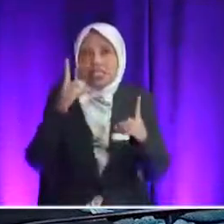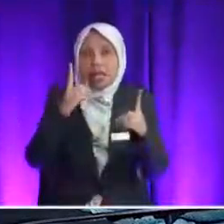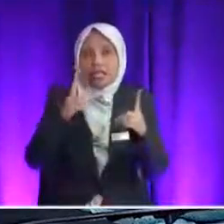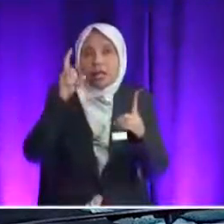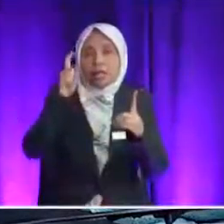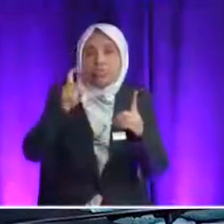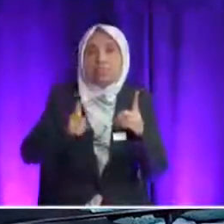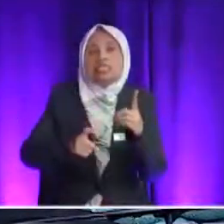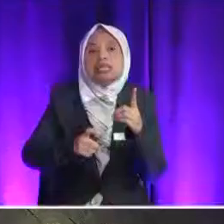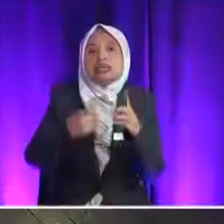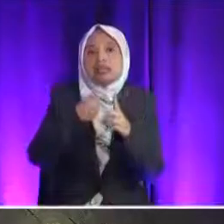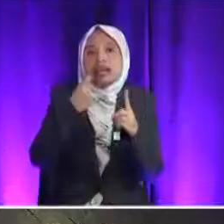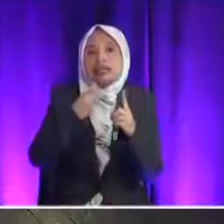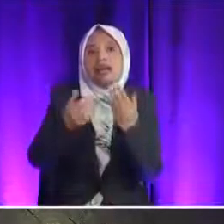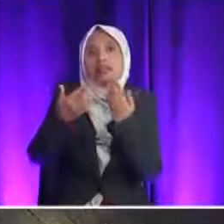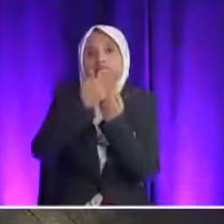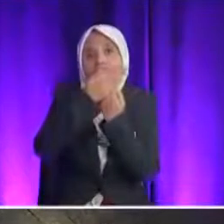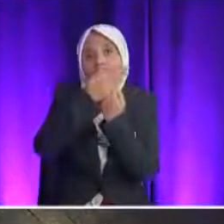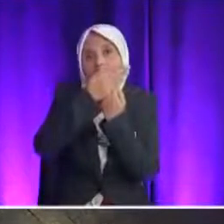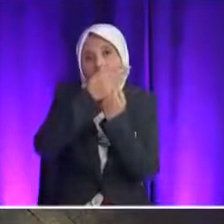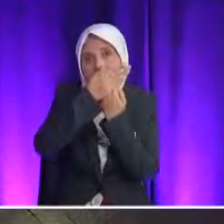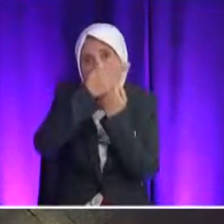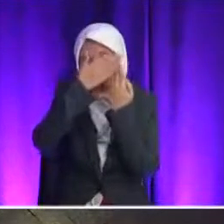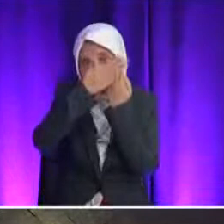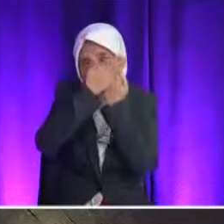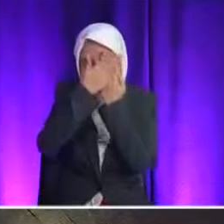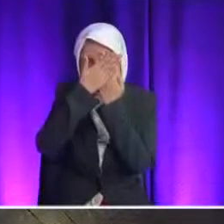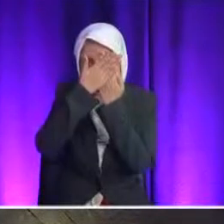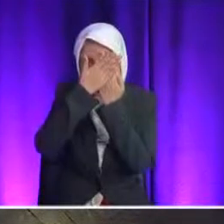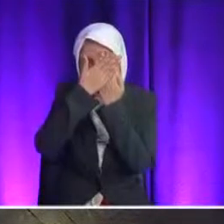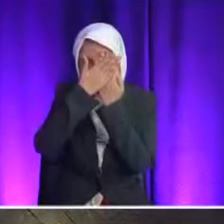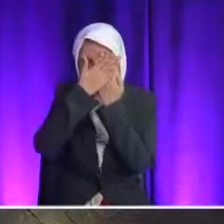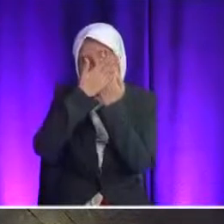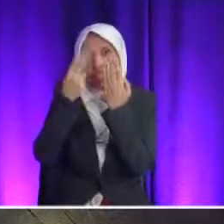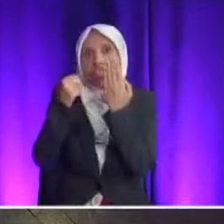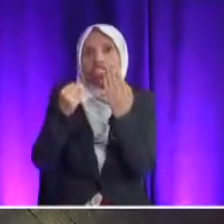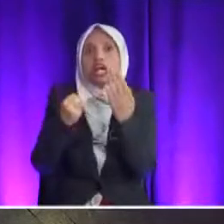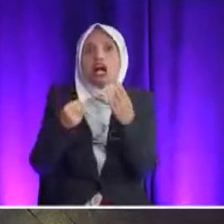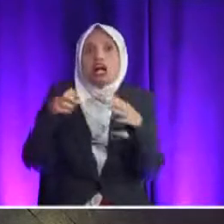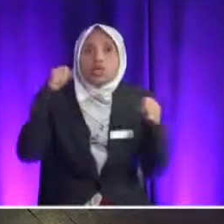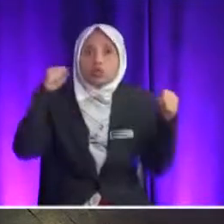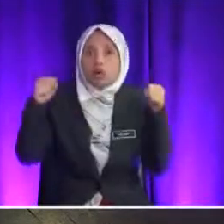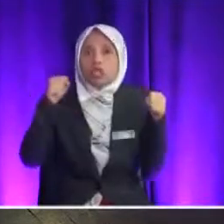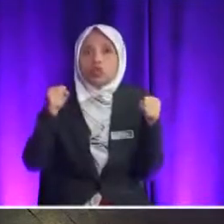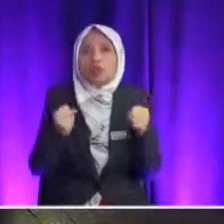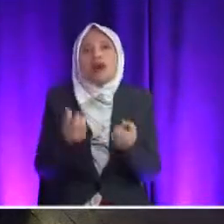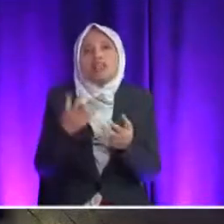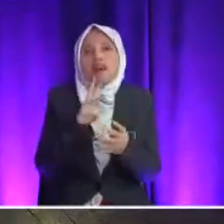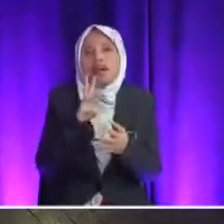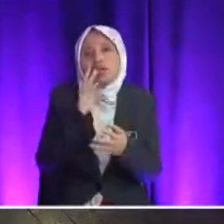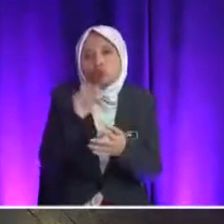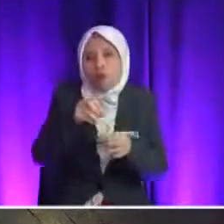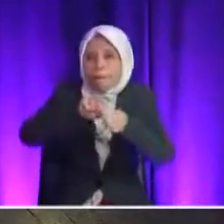diturunkan dahulu Spanyol tak banyak kali ini mereka Nyai vc-redist senangnya